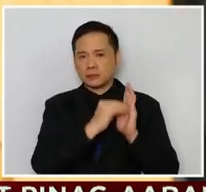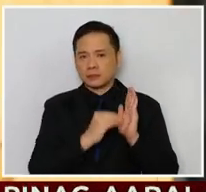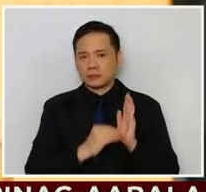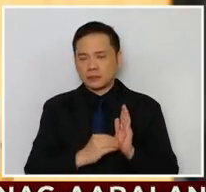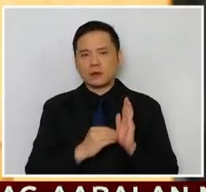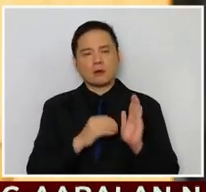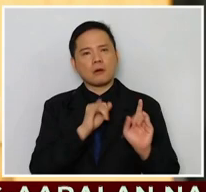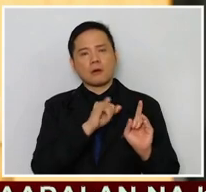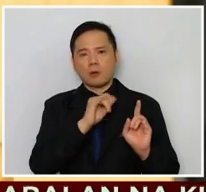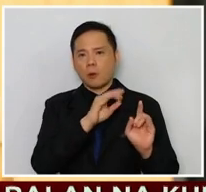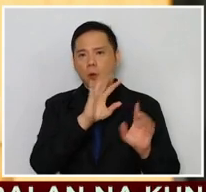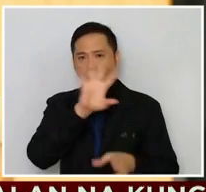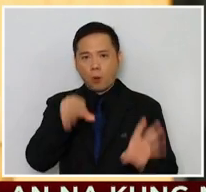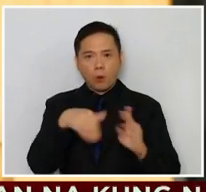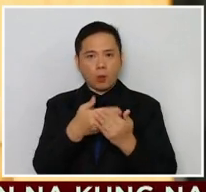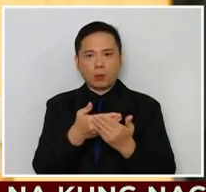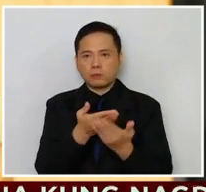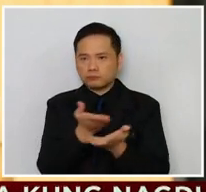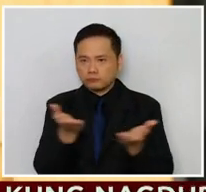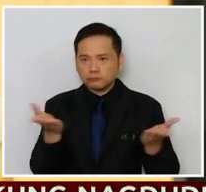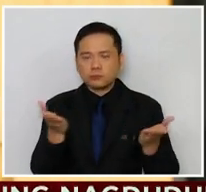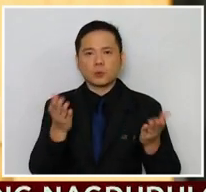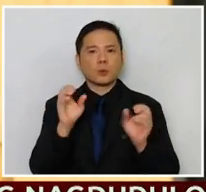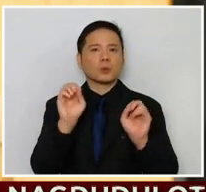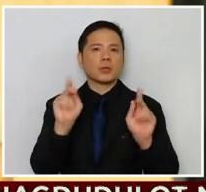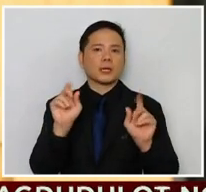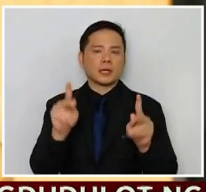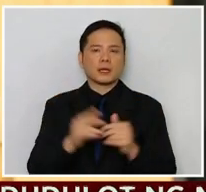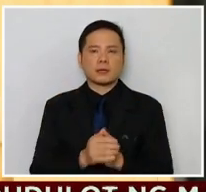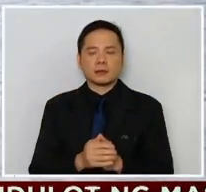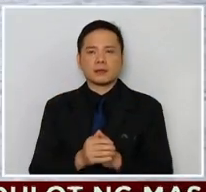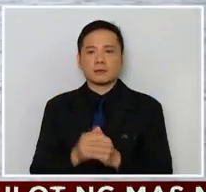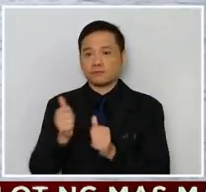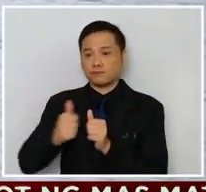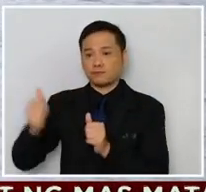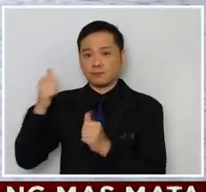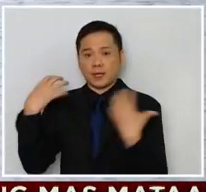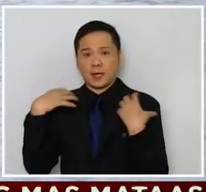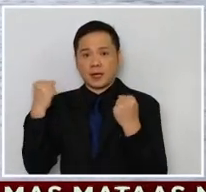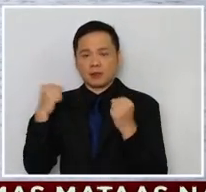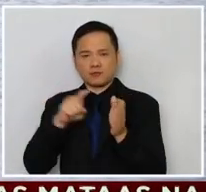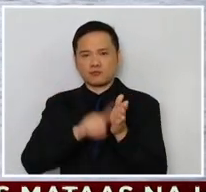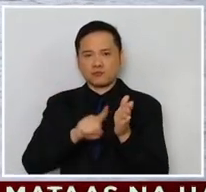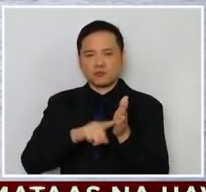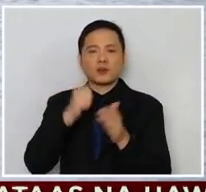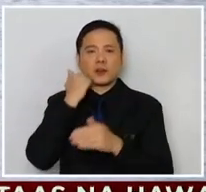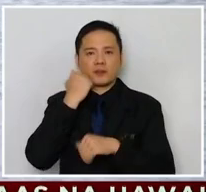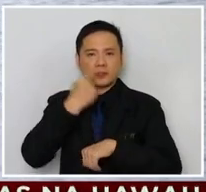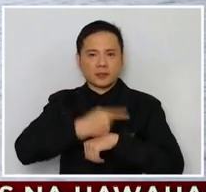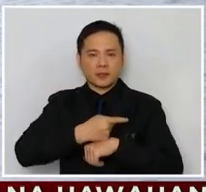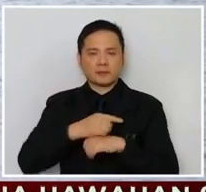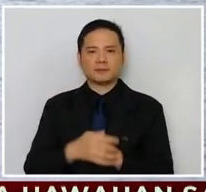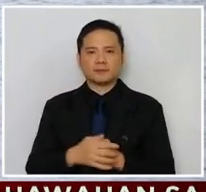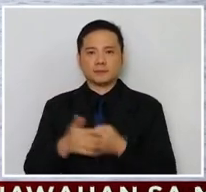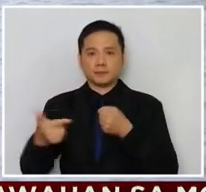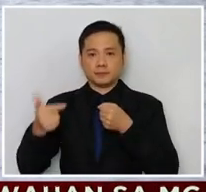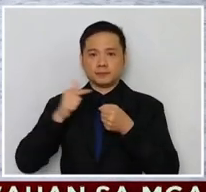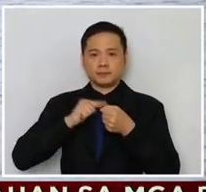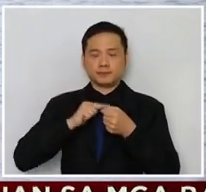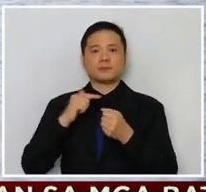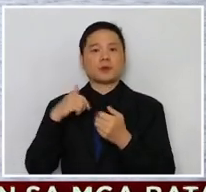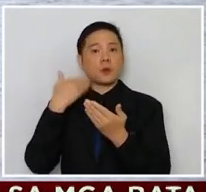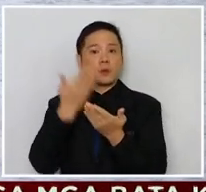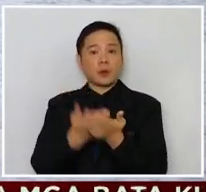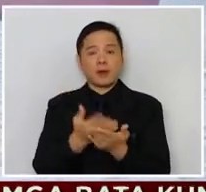okay naman sila, nag-check po ang ating mga health officials araw-araw. Dumating sa Batangas Port ang barko noong August 4 mula